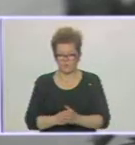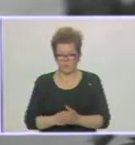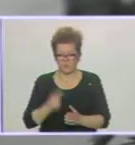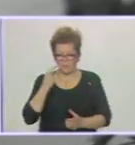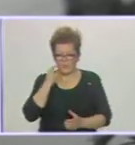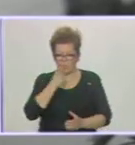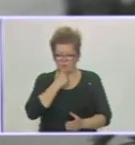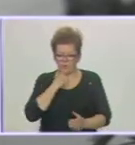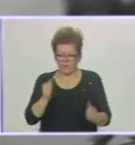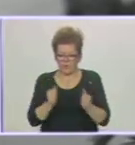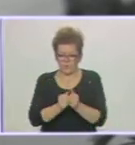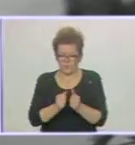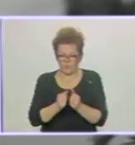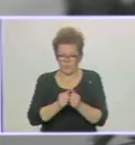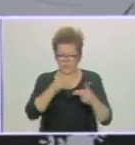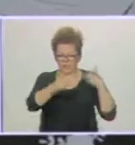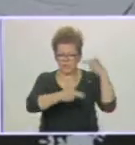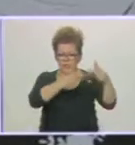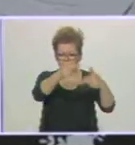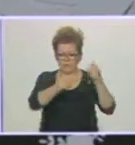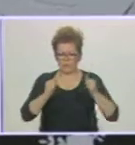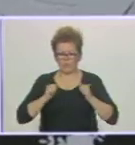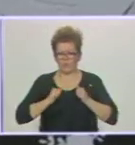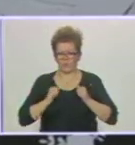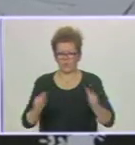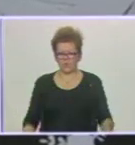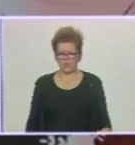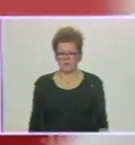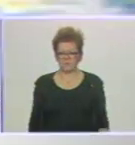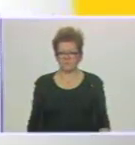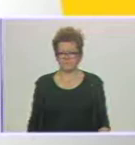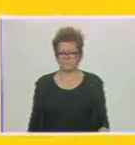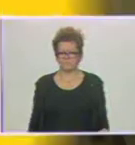rând este iubitor de datini și tradiții populare.